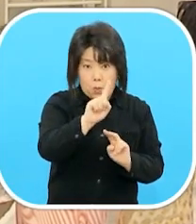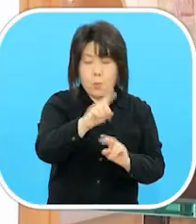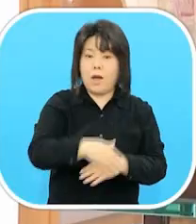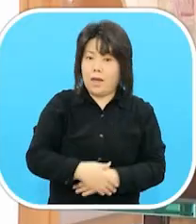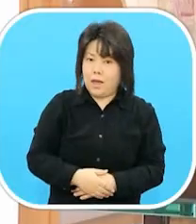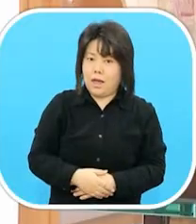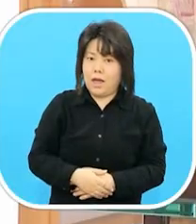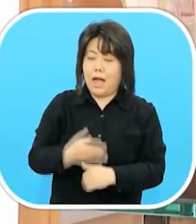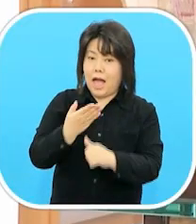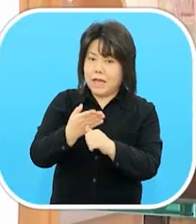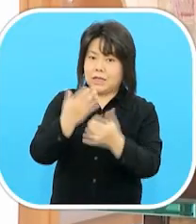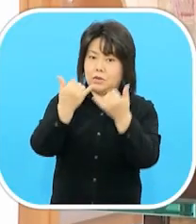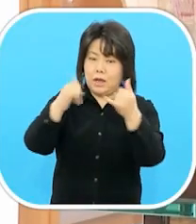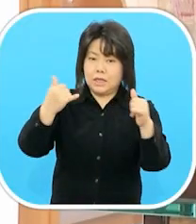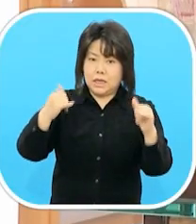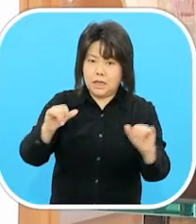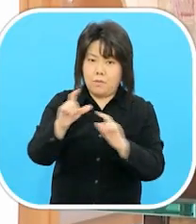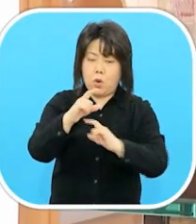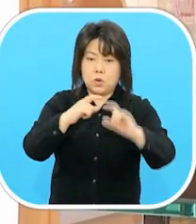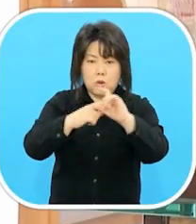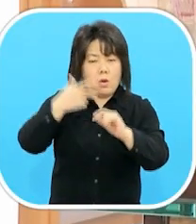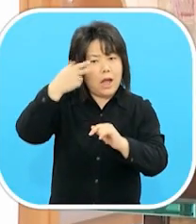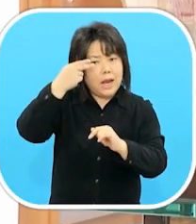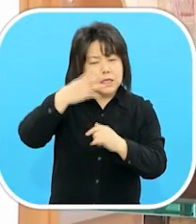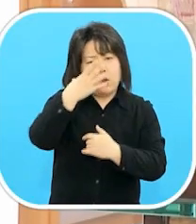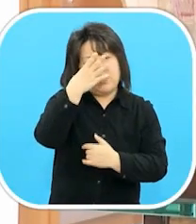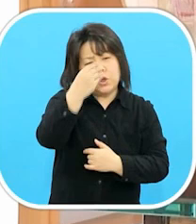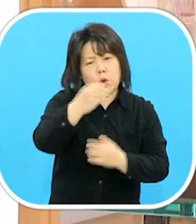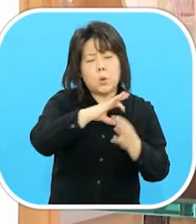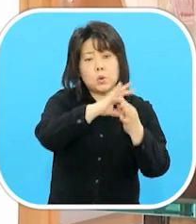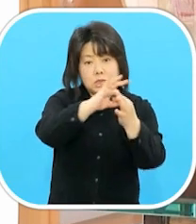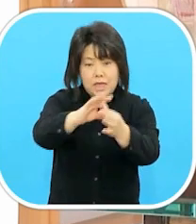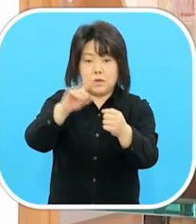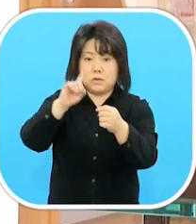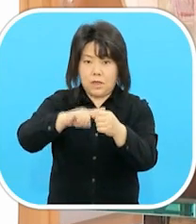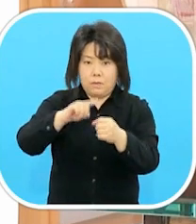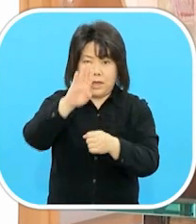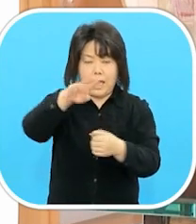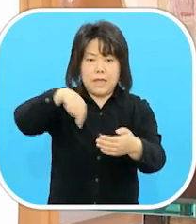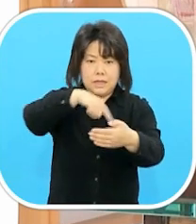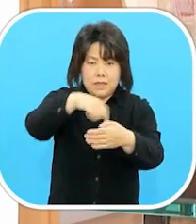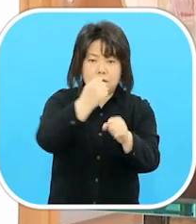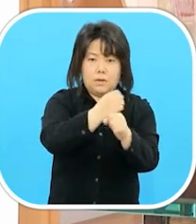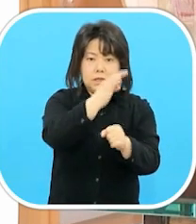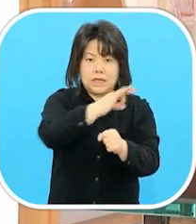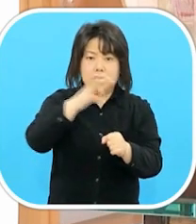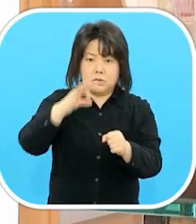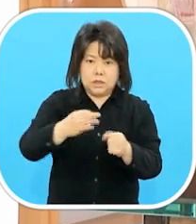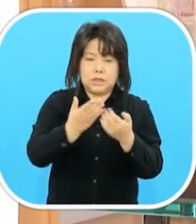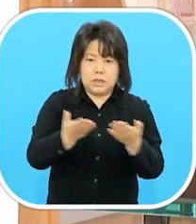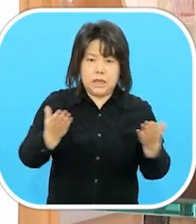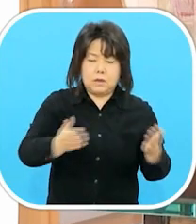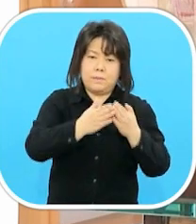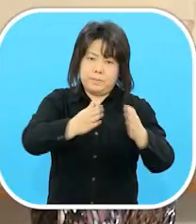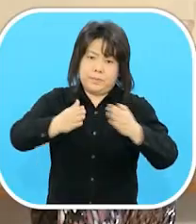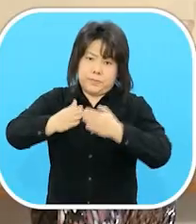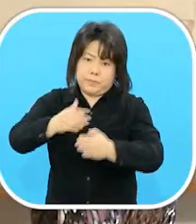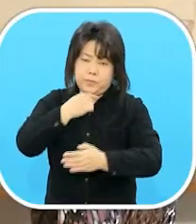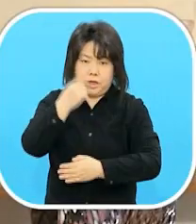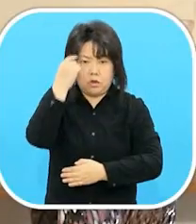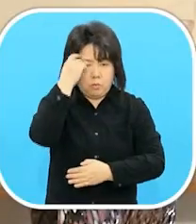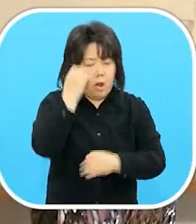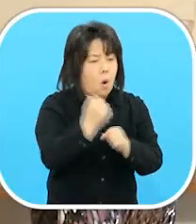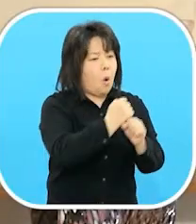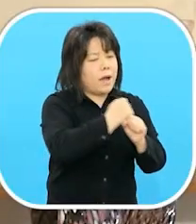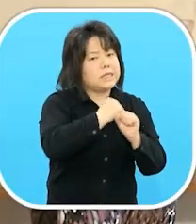。 秋田の方々にもっとガラスの魅力を伝えるために、県内での作品展をどんどんやっていきたいと思ってます。 応援